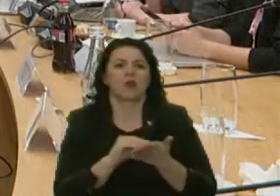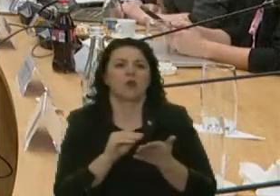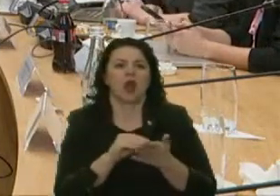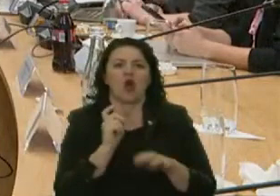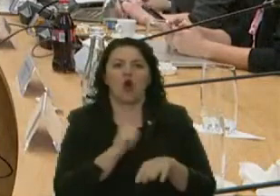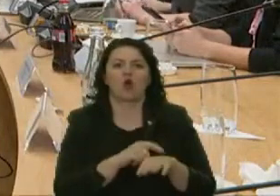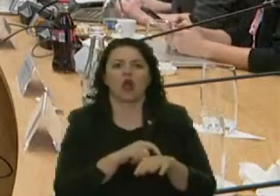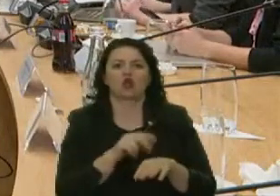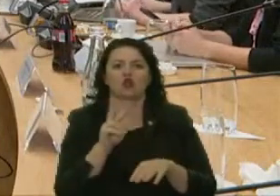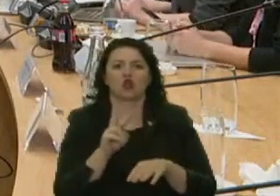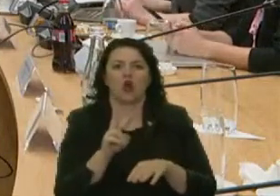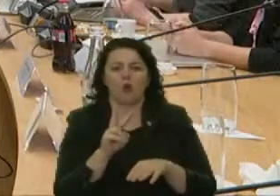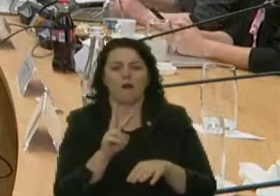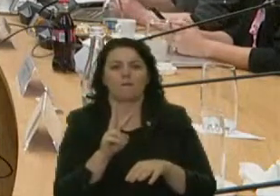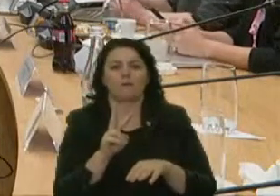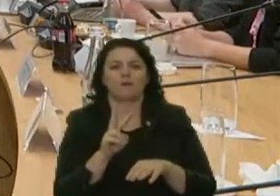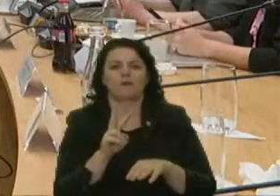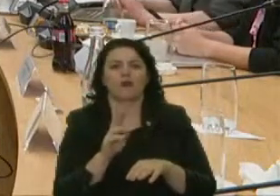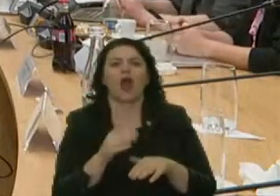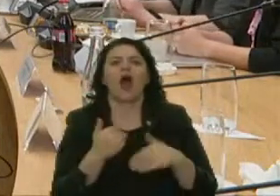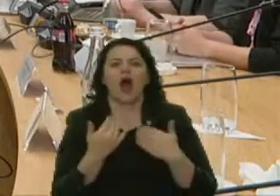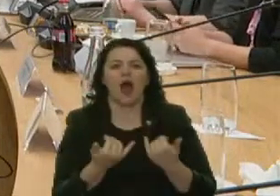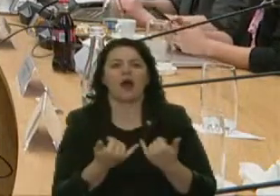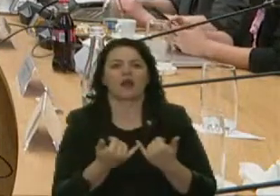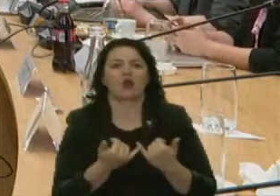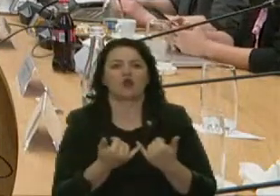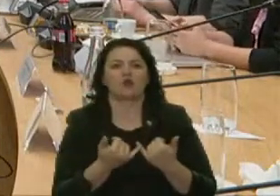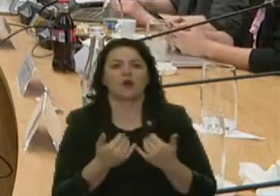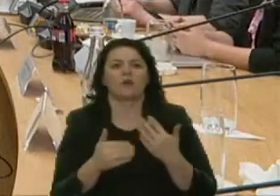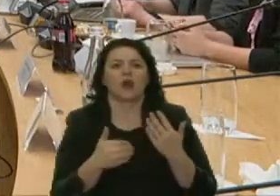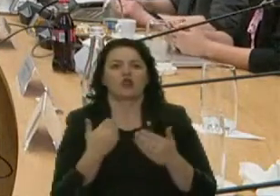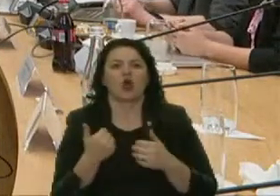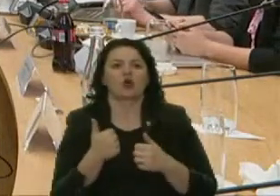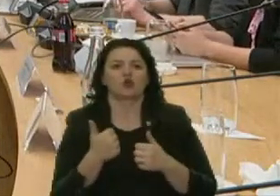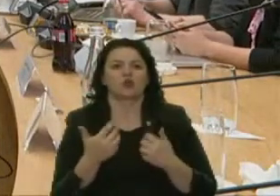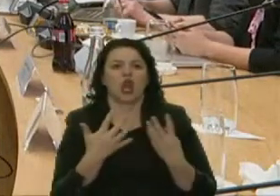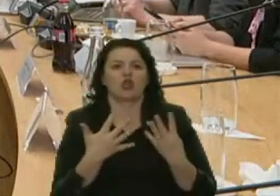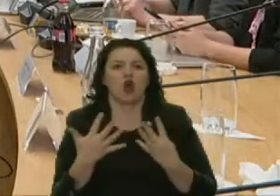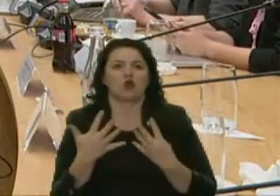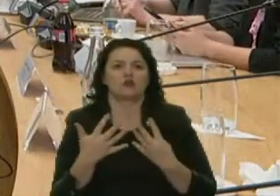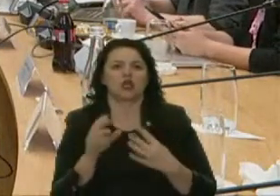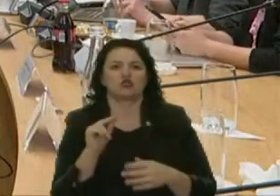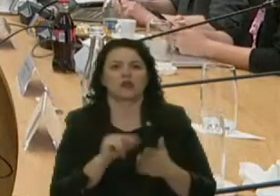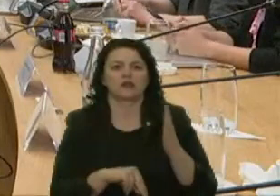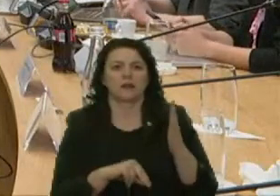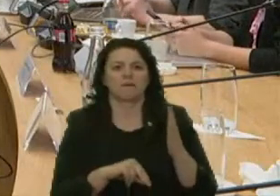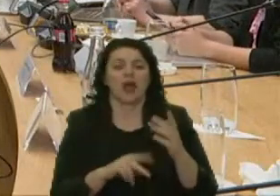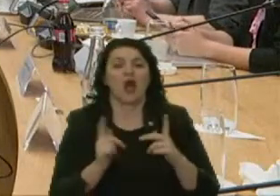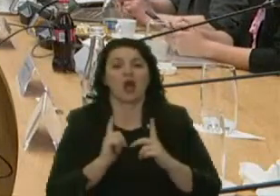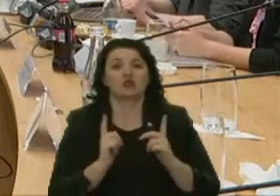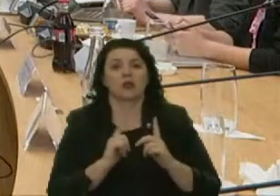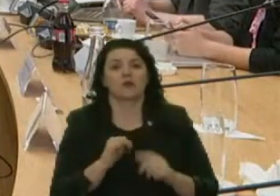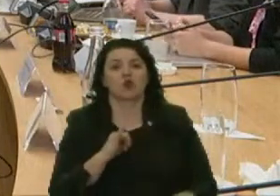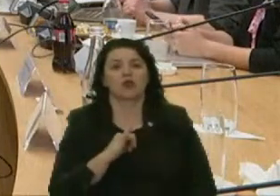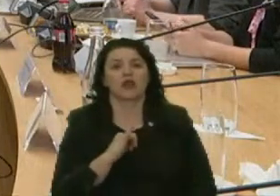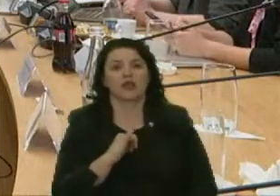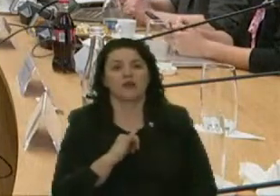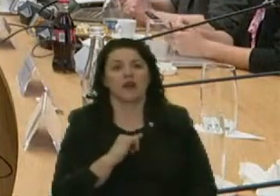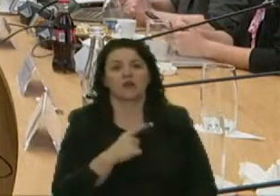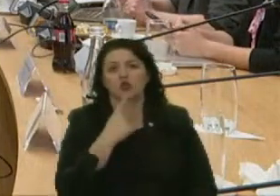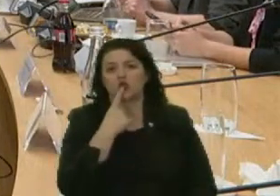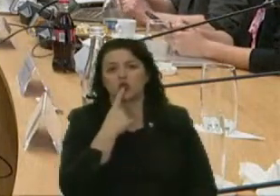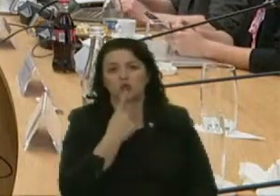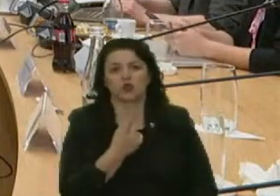2:00 cu 164 de semnături are acum peste 190 aștept Deci cu interes remarcile